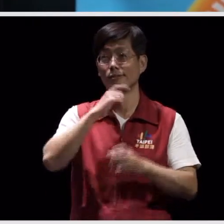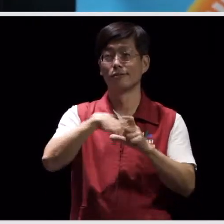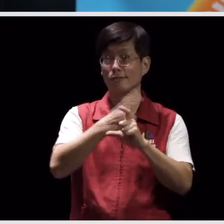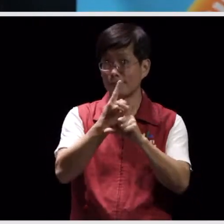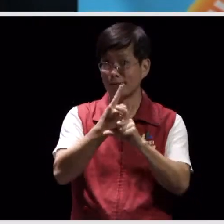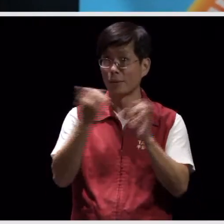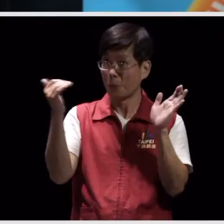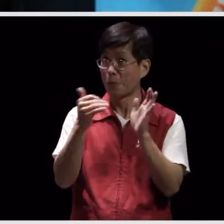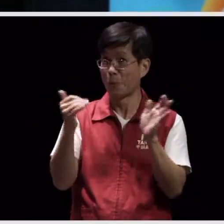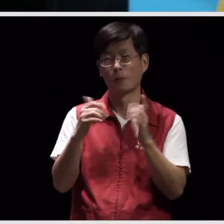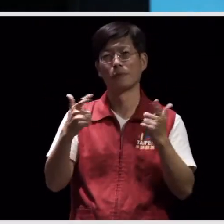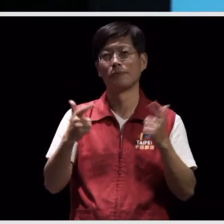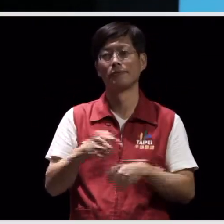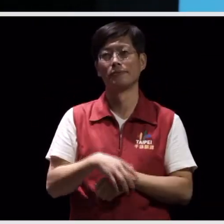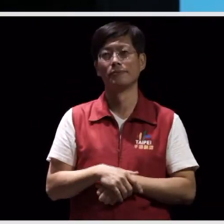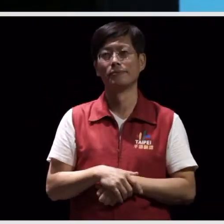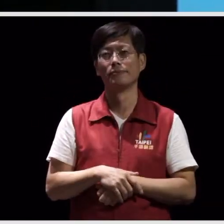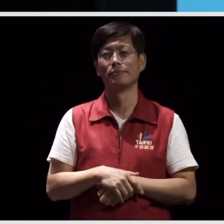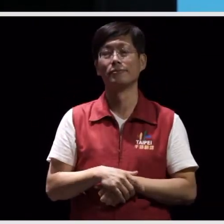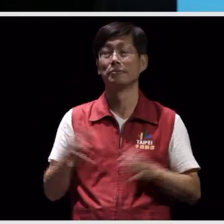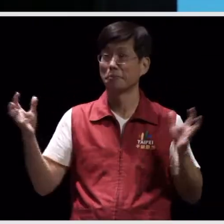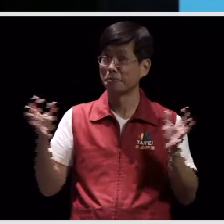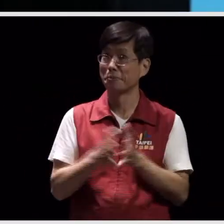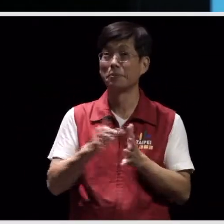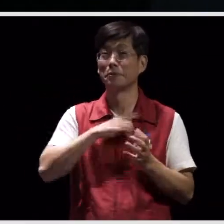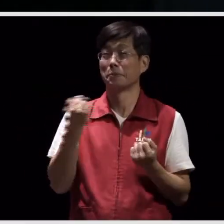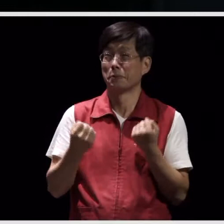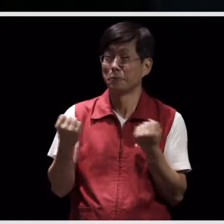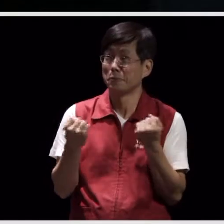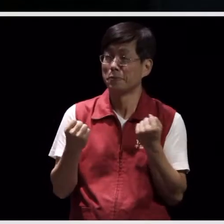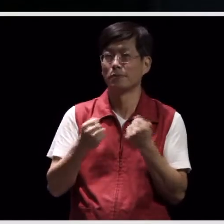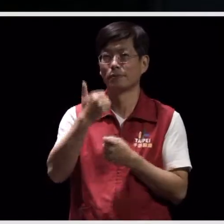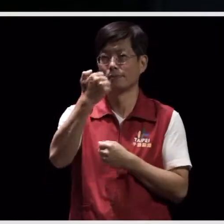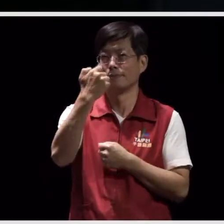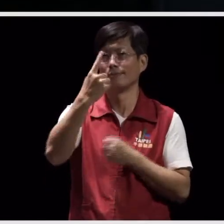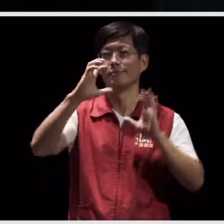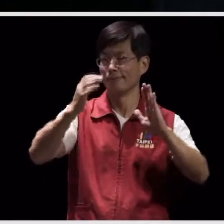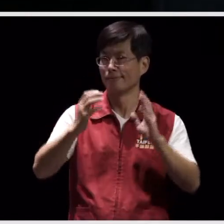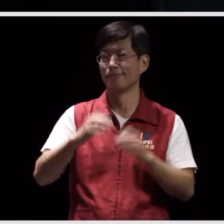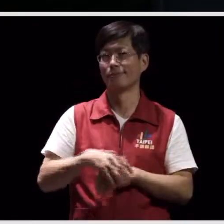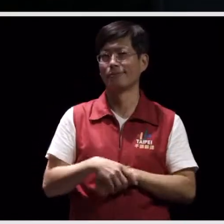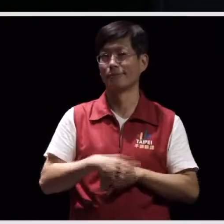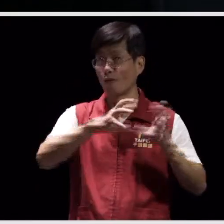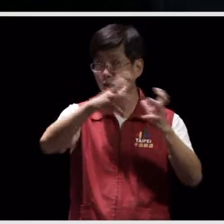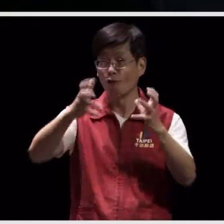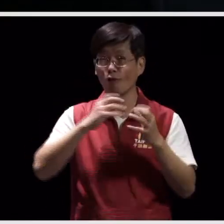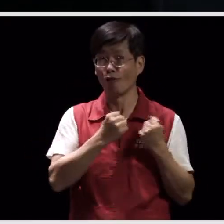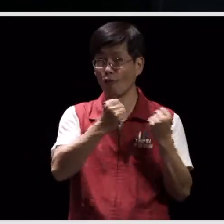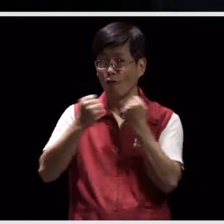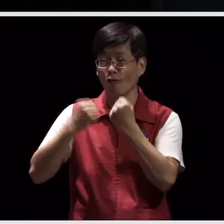们跑的公里， 哎，快接近，不是，好啊、他们总共开这台车开了51个国家。好，第二个线